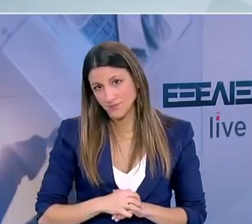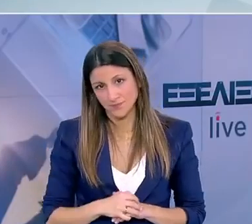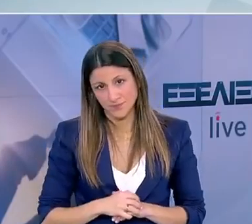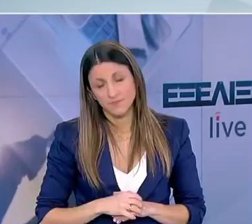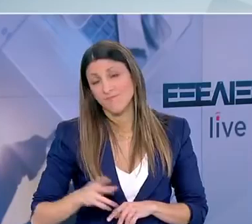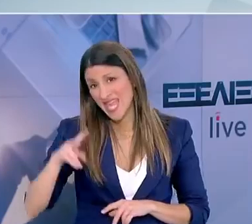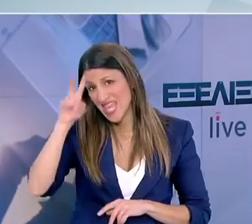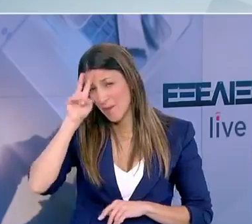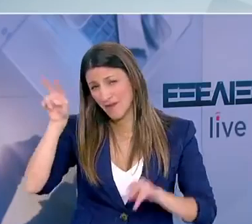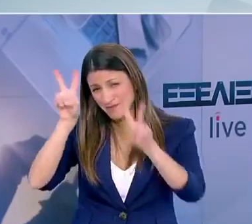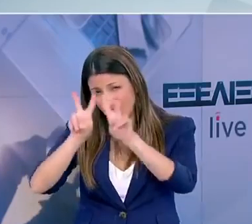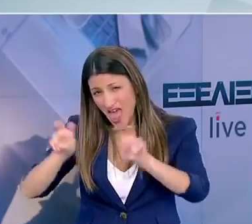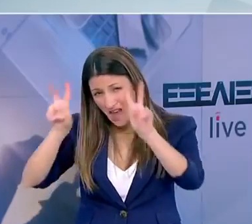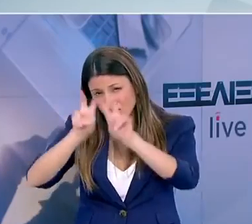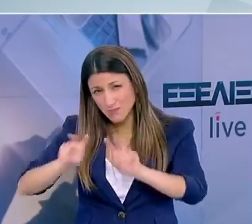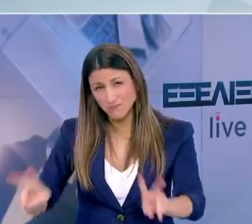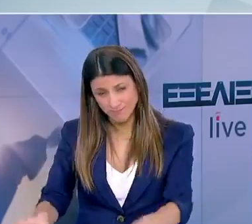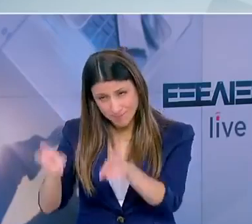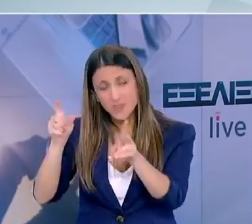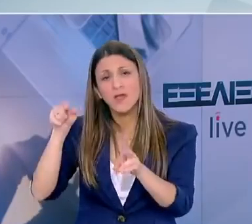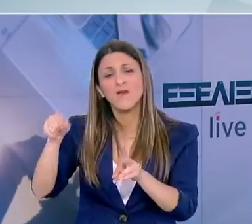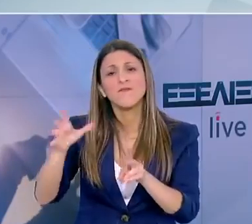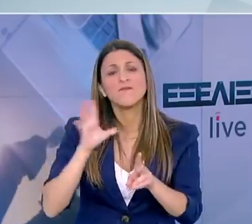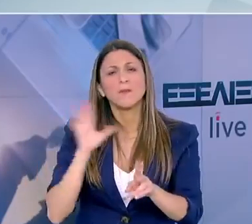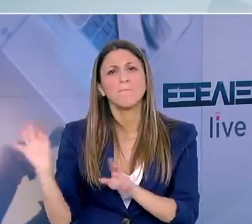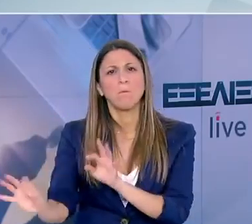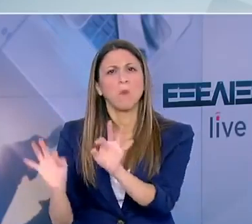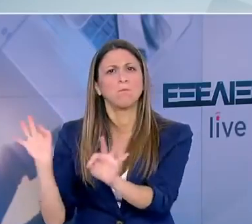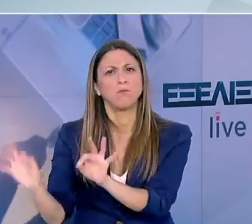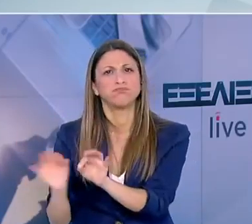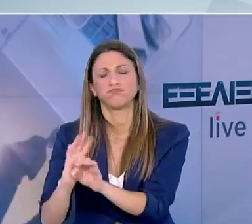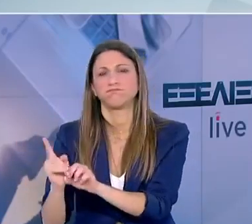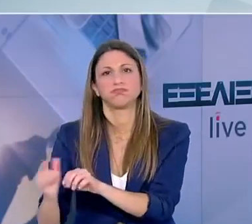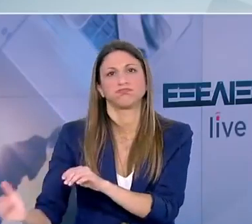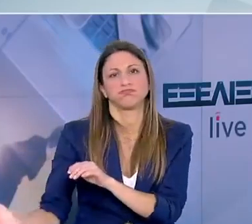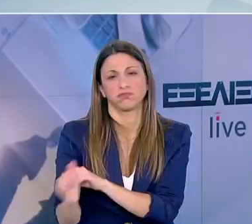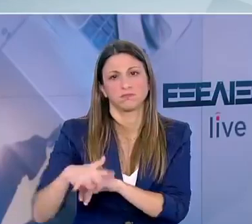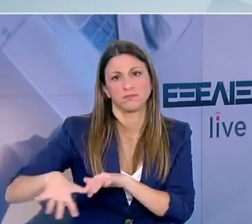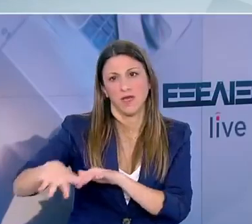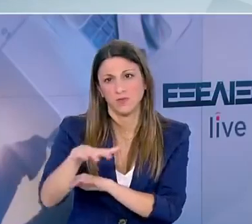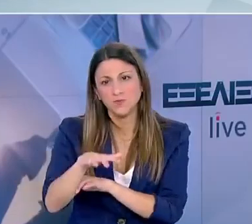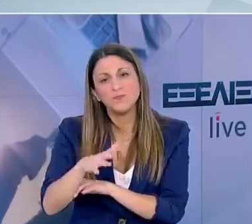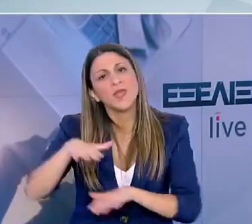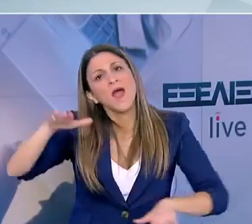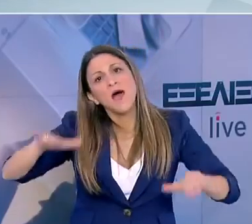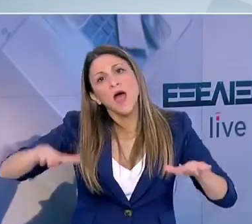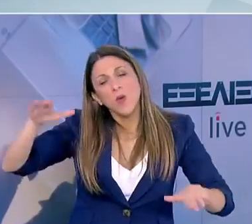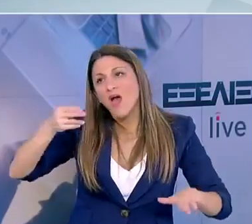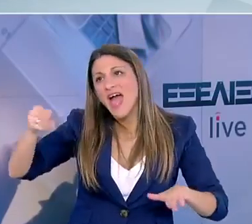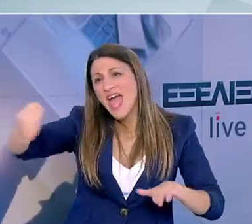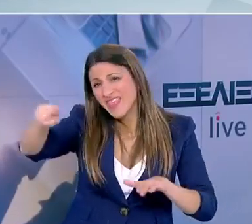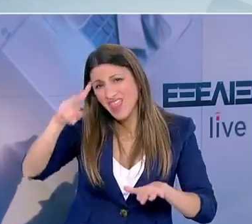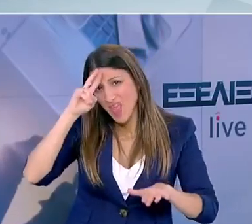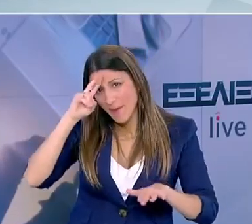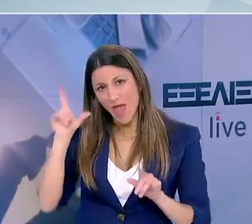περισσότερα ευρήματα αποδεικτικά της μεγαλύτερης κυκλοφορίας του ιού. Άρα μπορεί και σε μια χώρα μέσα να είναι διαφορετικά τα επίπεδα νοσίας.